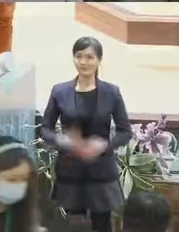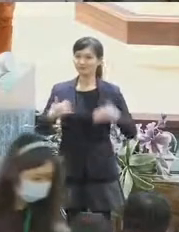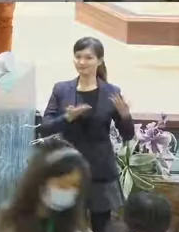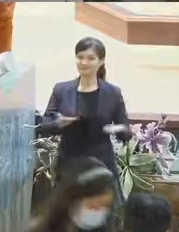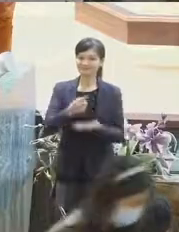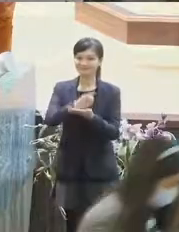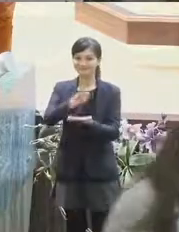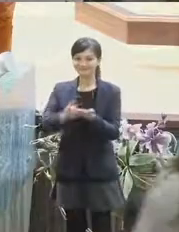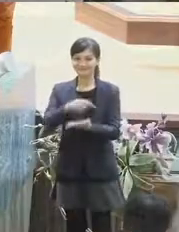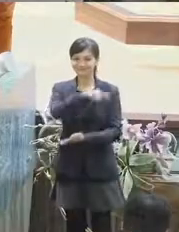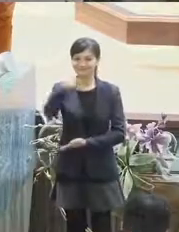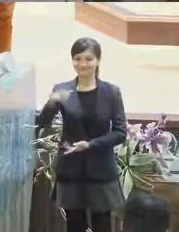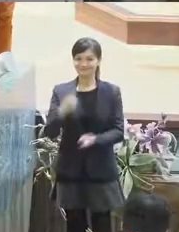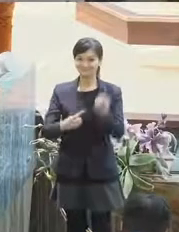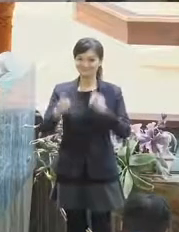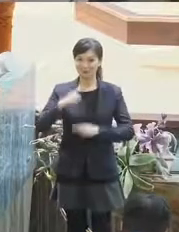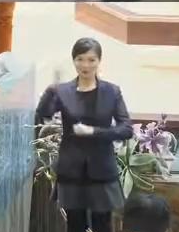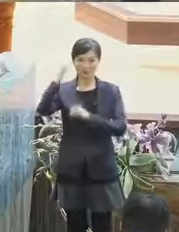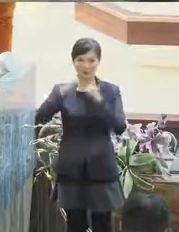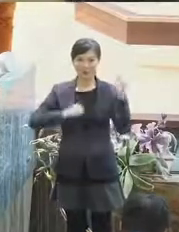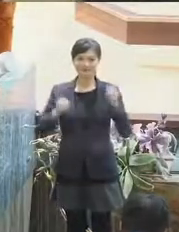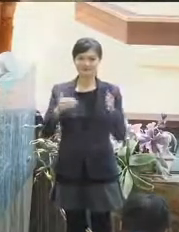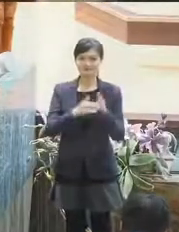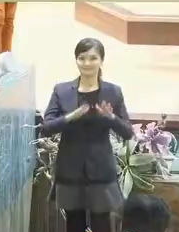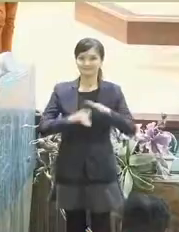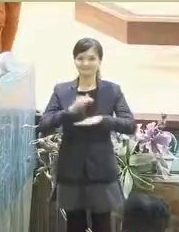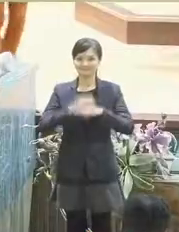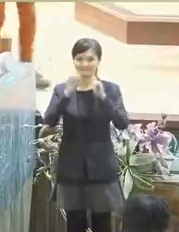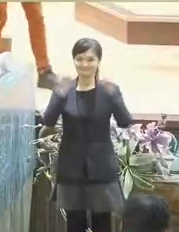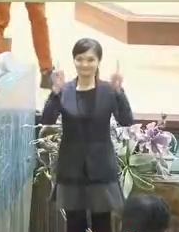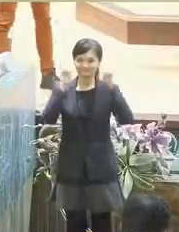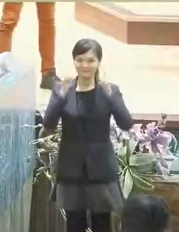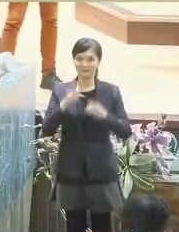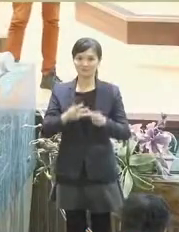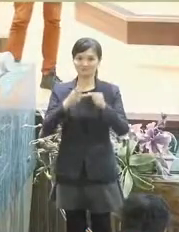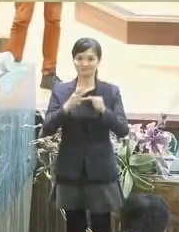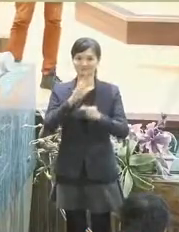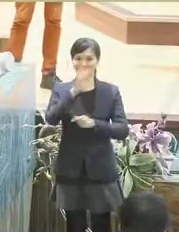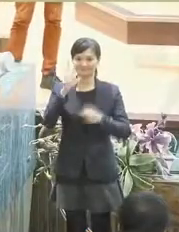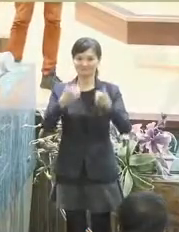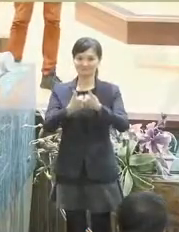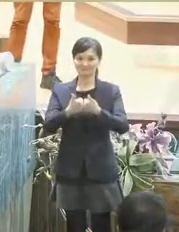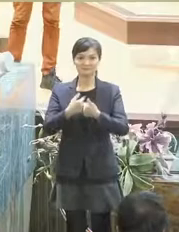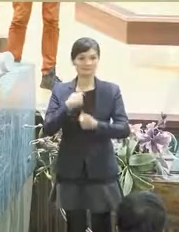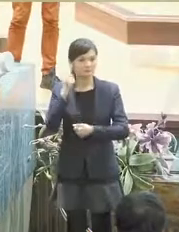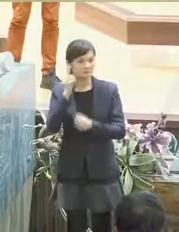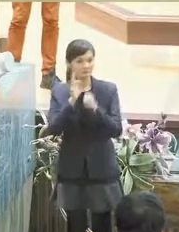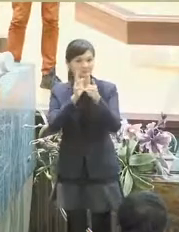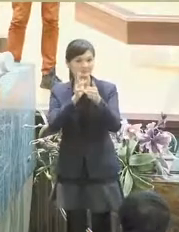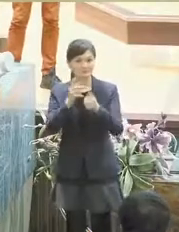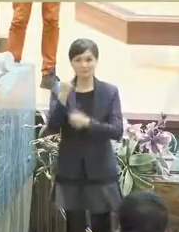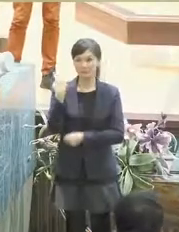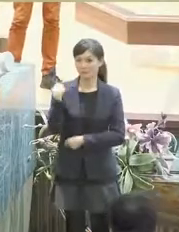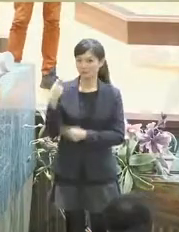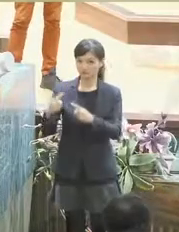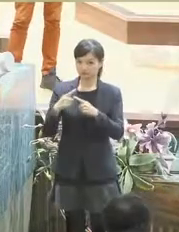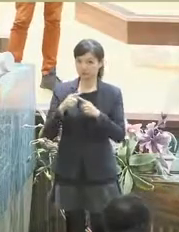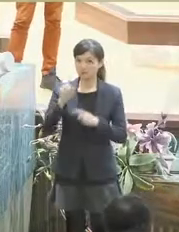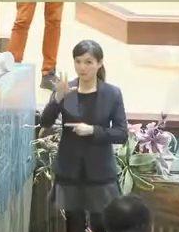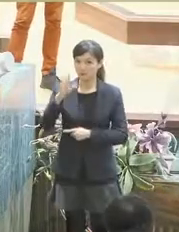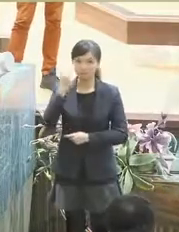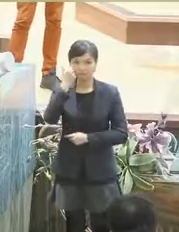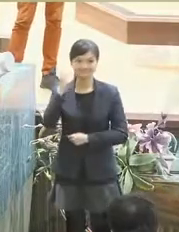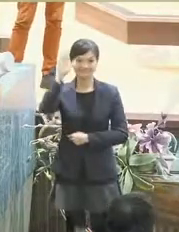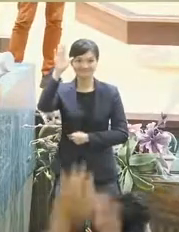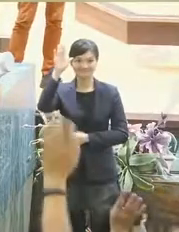欢迎大家今天这么早来到成大参加我们第三天的 G-Link Summit。我先问一下，昨天也有来的人可